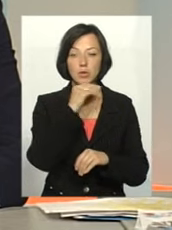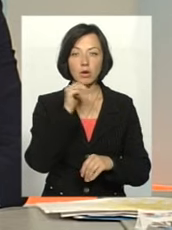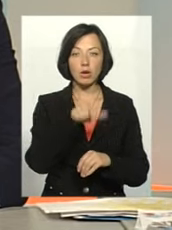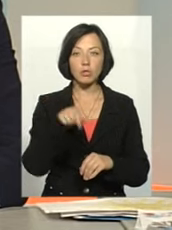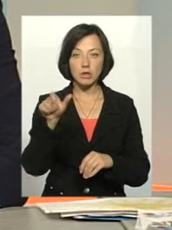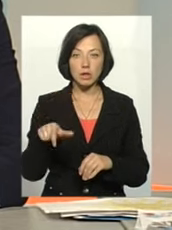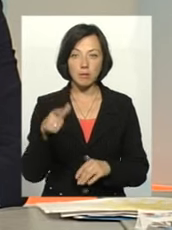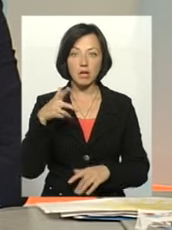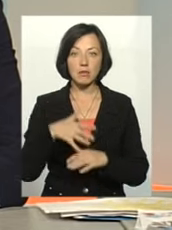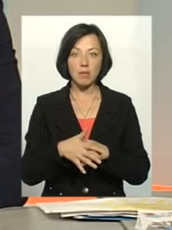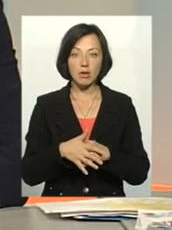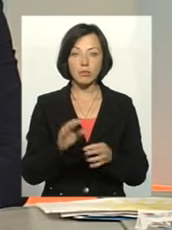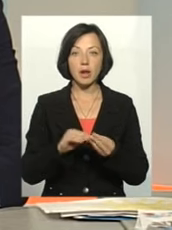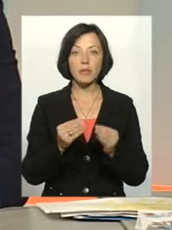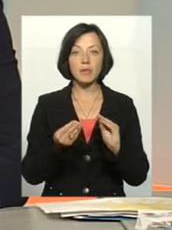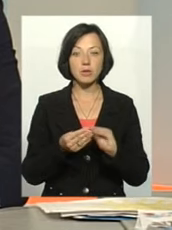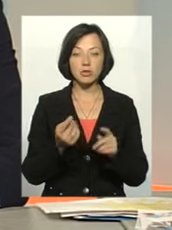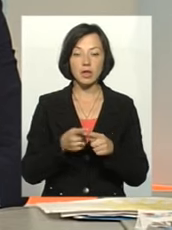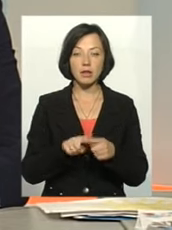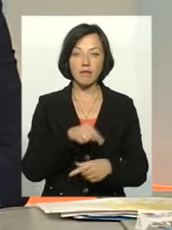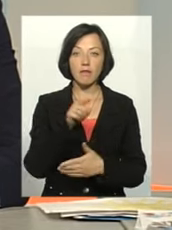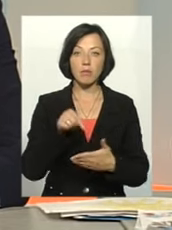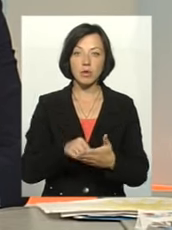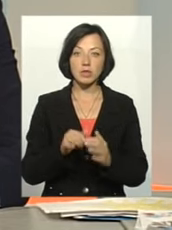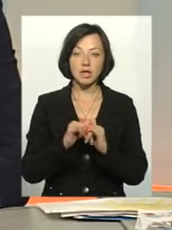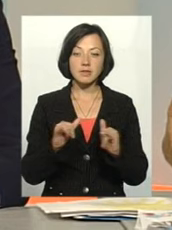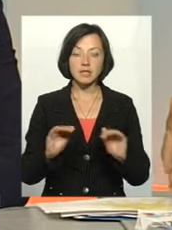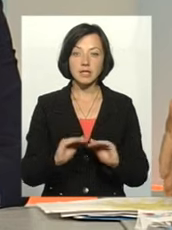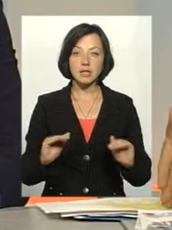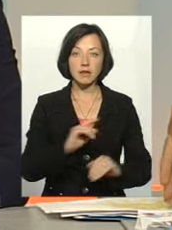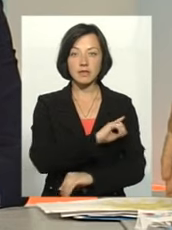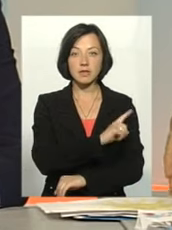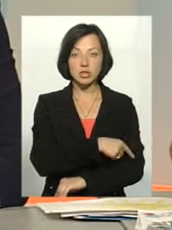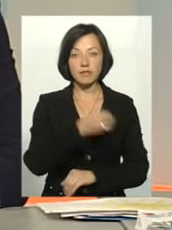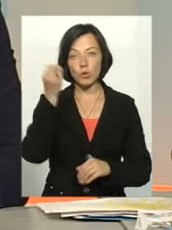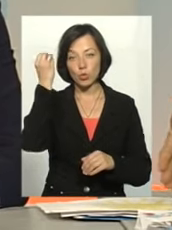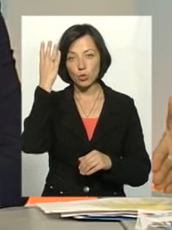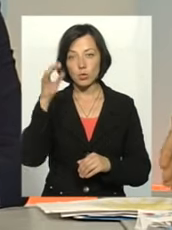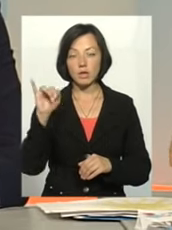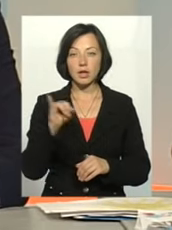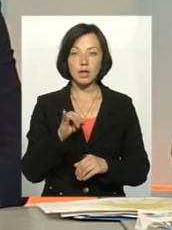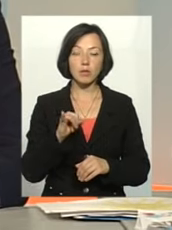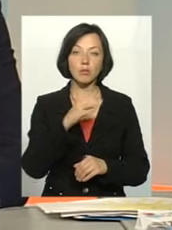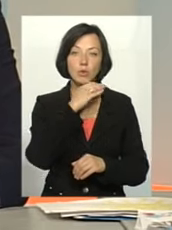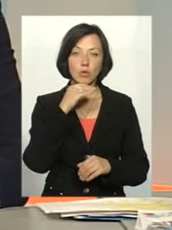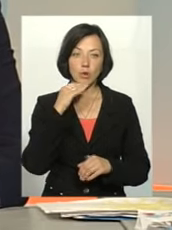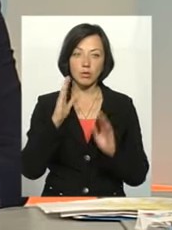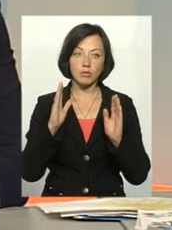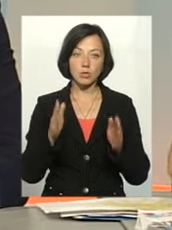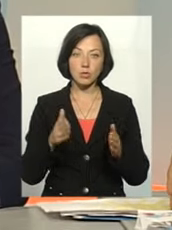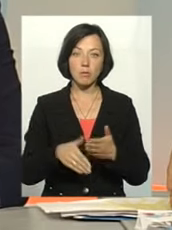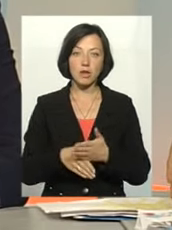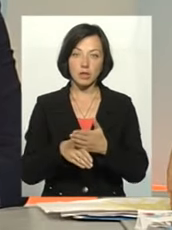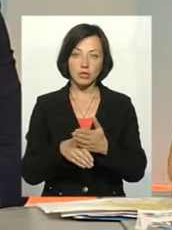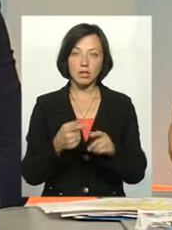которые понимают проблематичность этого вопроса развития детей физического и культурного. И я думаю, очень многие все-таки будут поддерживать,